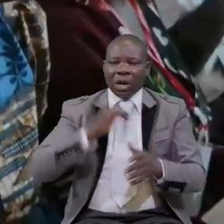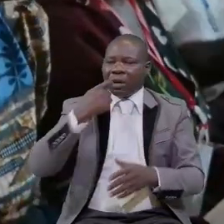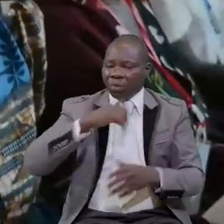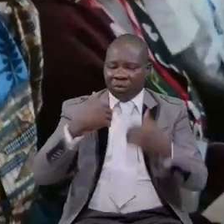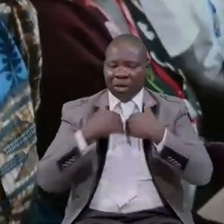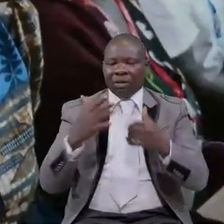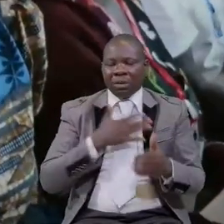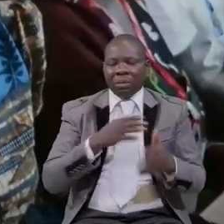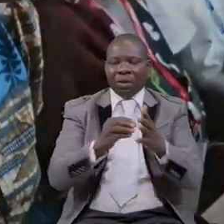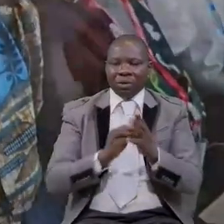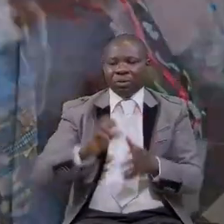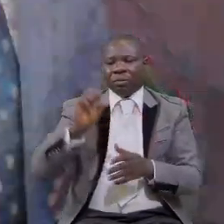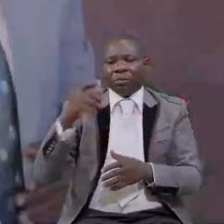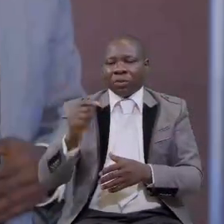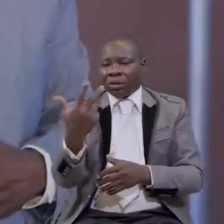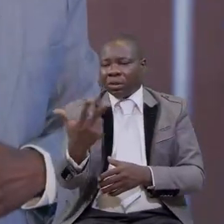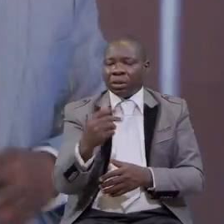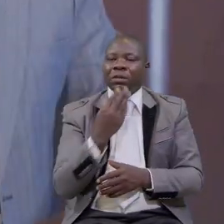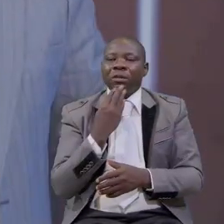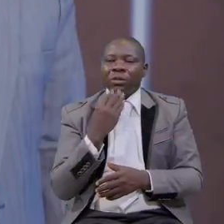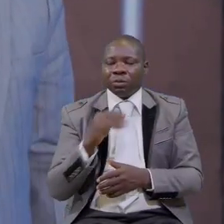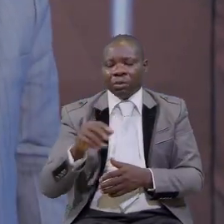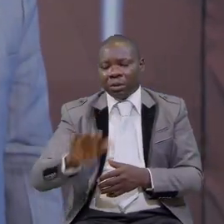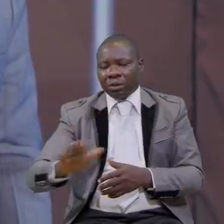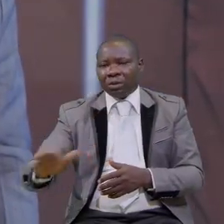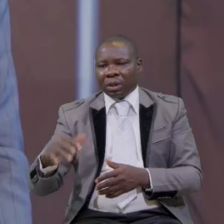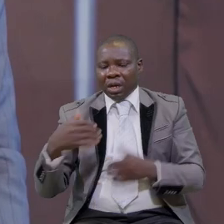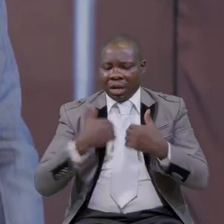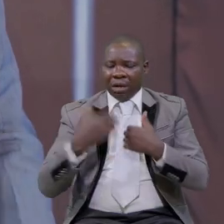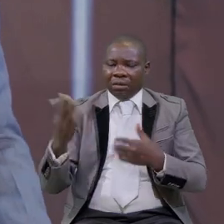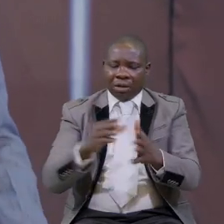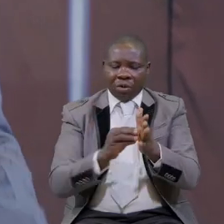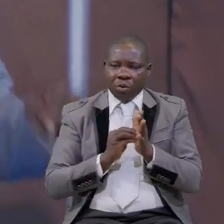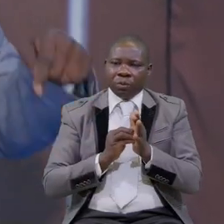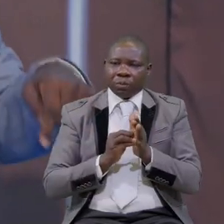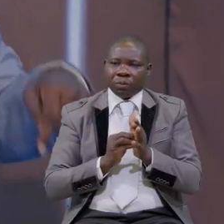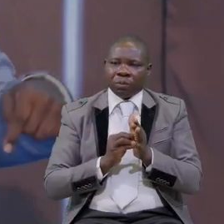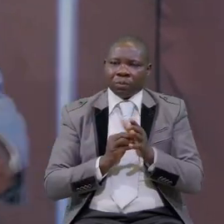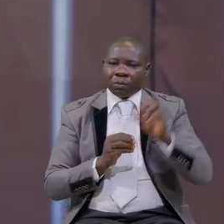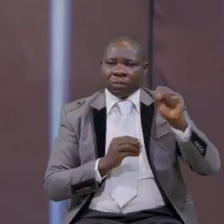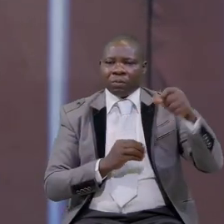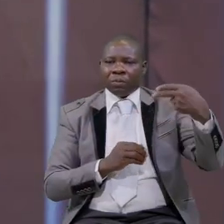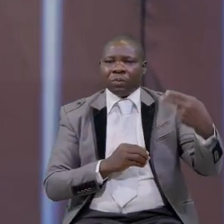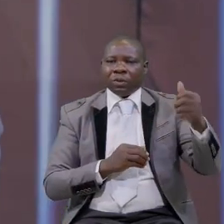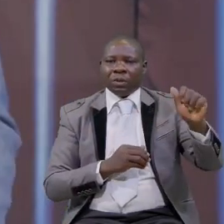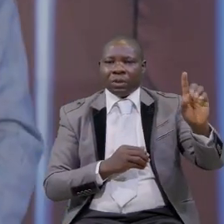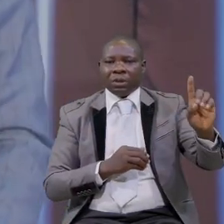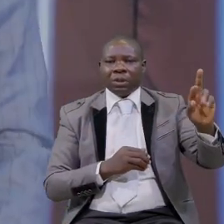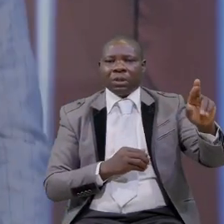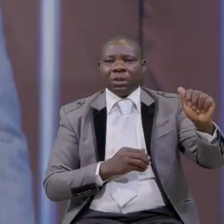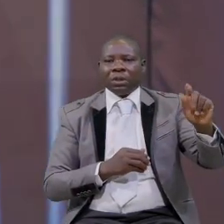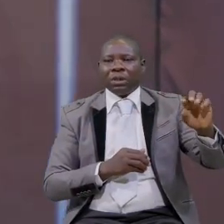Shadrach, Meshach et Abednego ont eu pour eux. Ils ne sont plus là, mais je suis